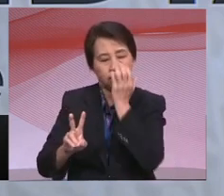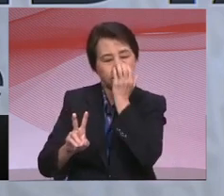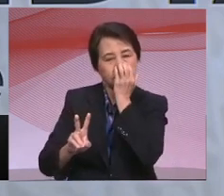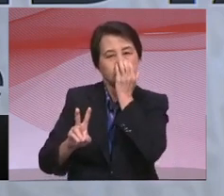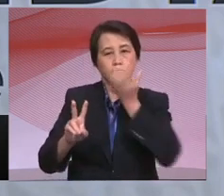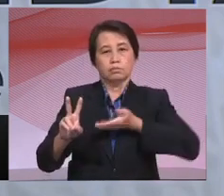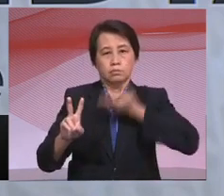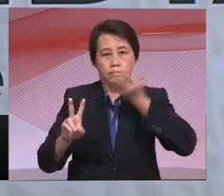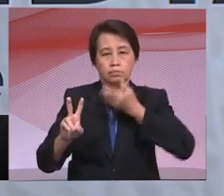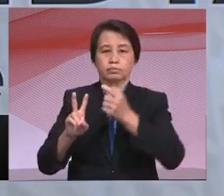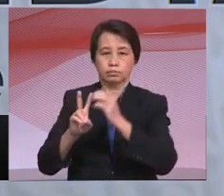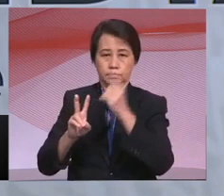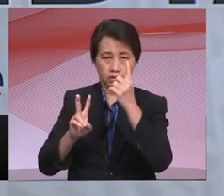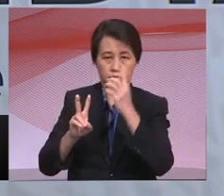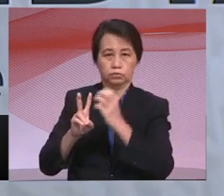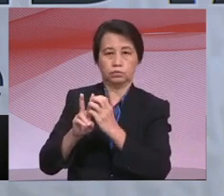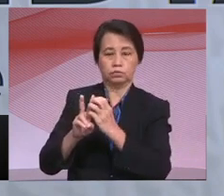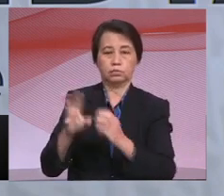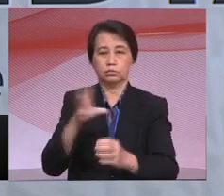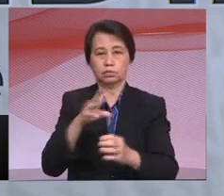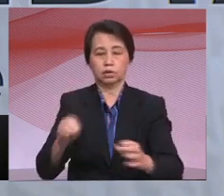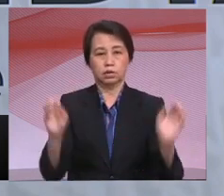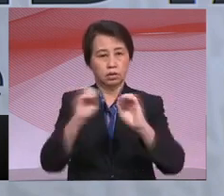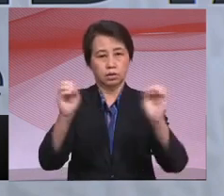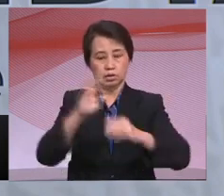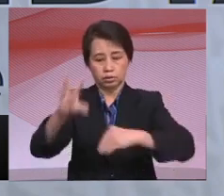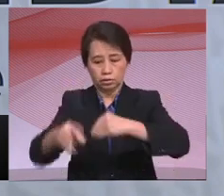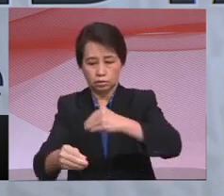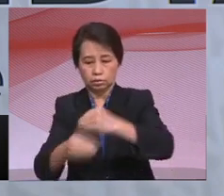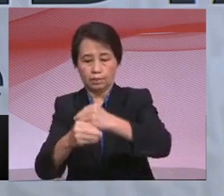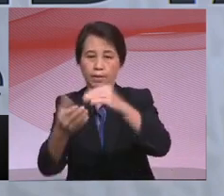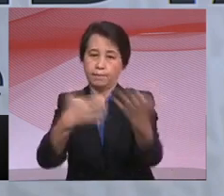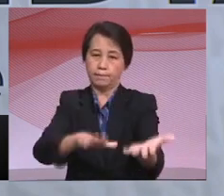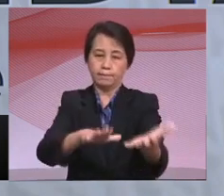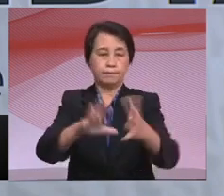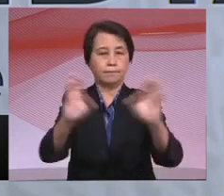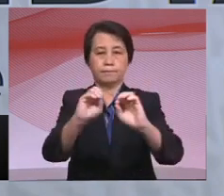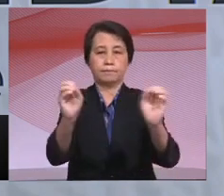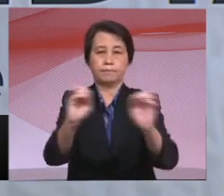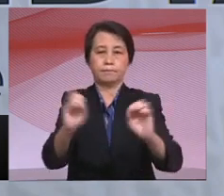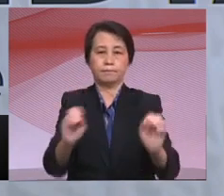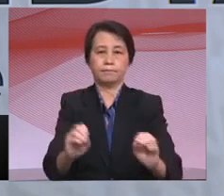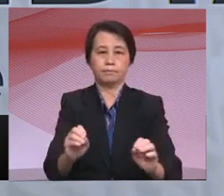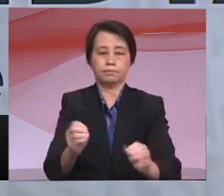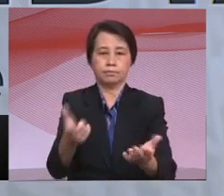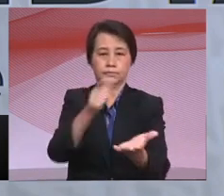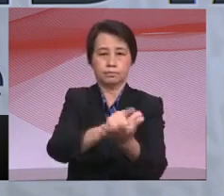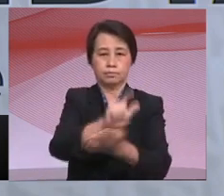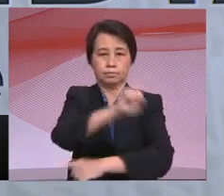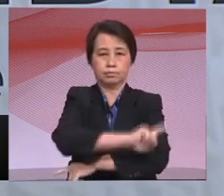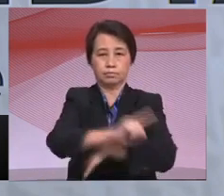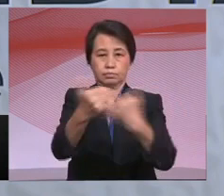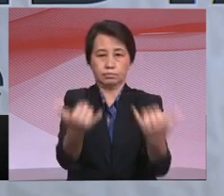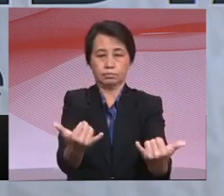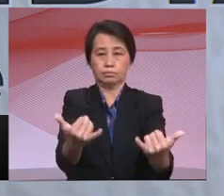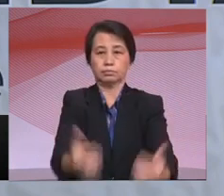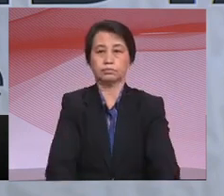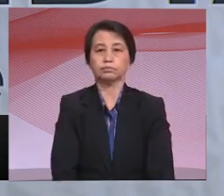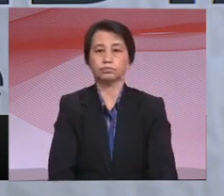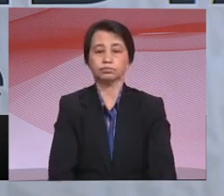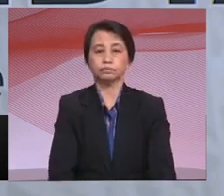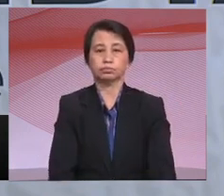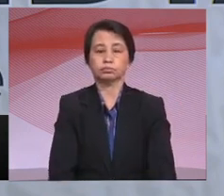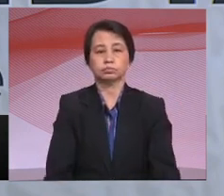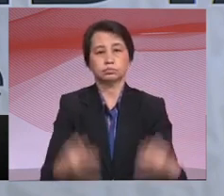pernafasan. Adalah dimaklumkan bahawa tiada pertambahan kes kematian berkaitan dengan COVID-19 dilaporkan pada hari ini.